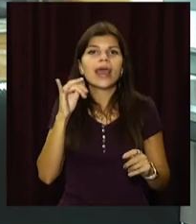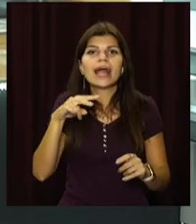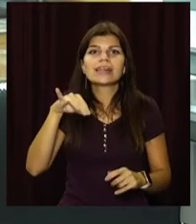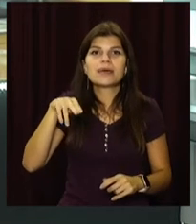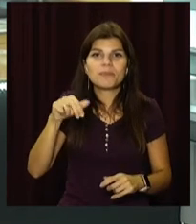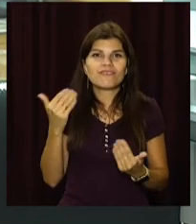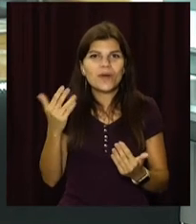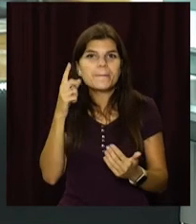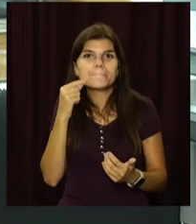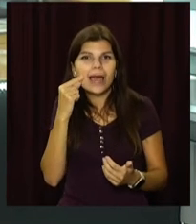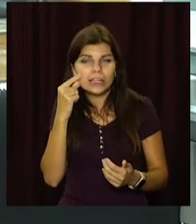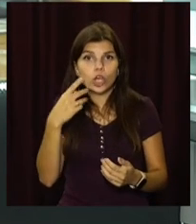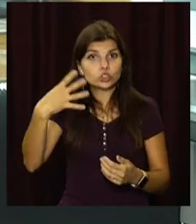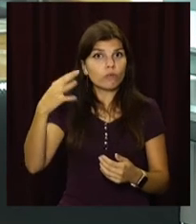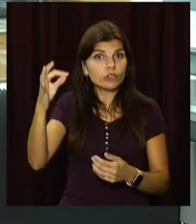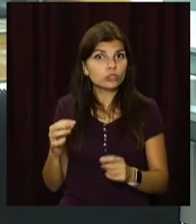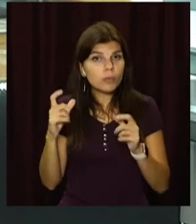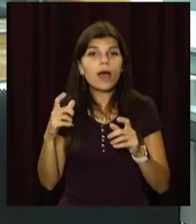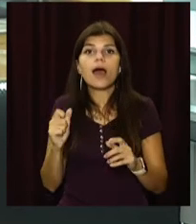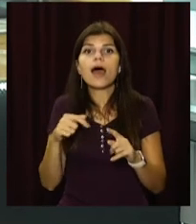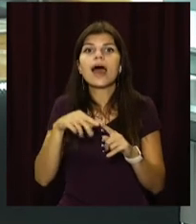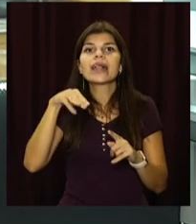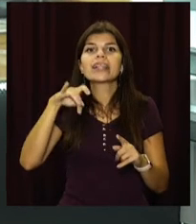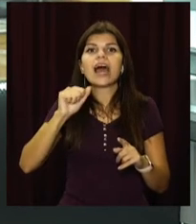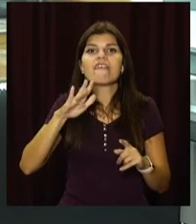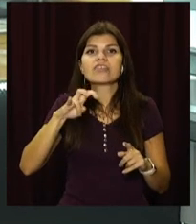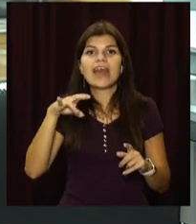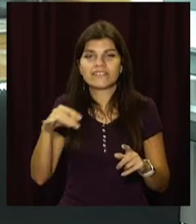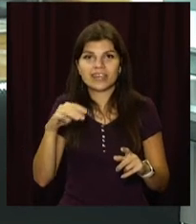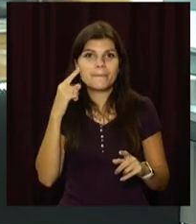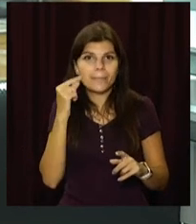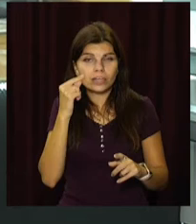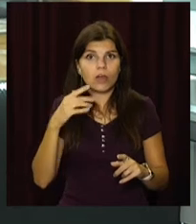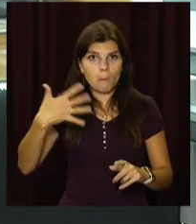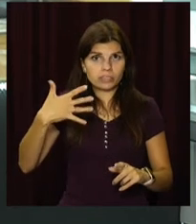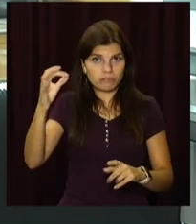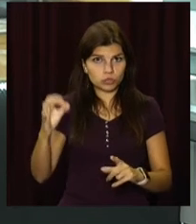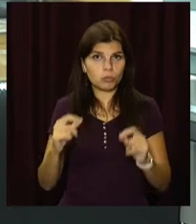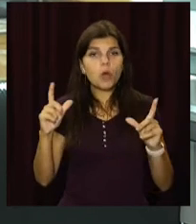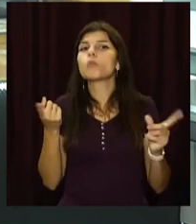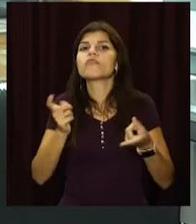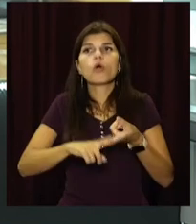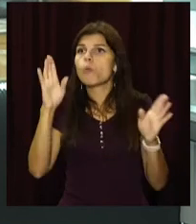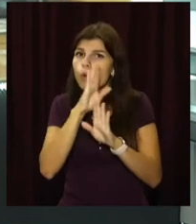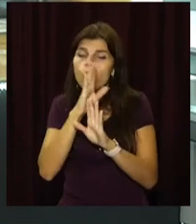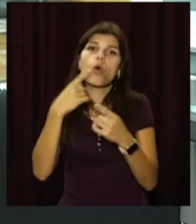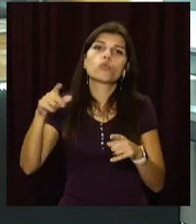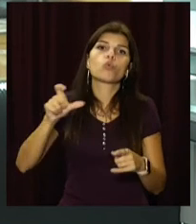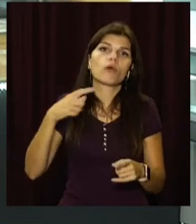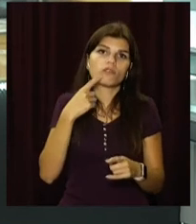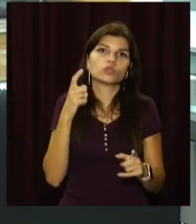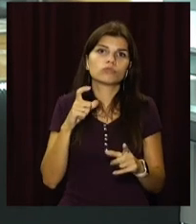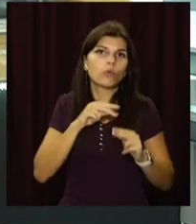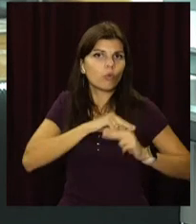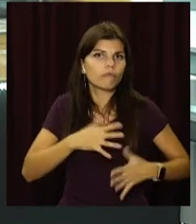липовий додали у ціні 40%, а травневий – взагалі 50%. Одні нарікають на погодні умови, інші – на людський фактор.